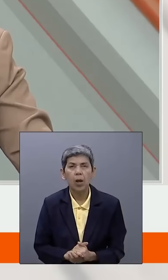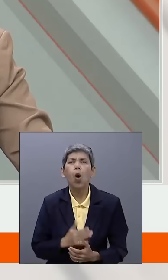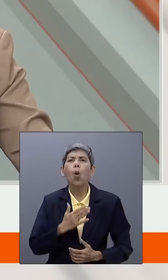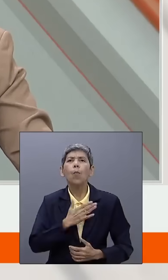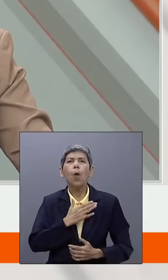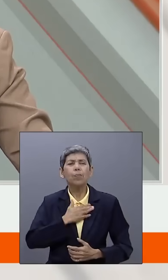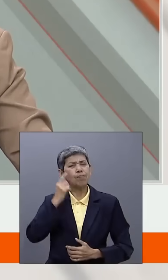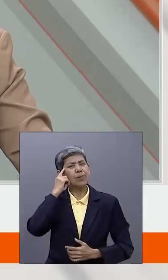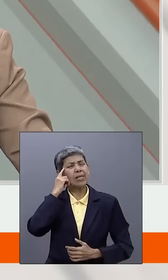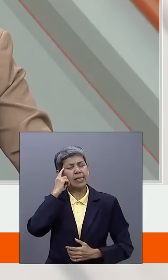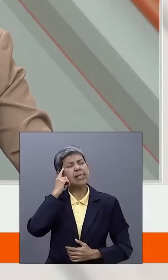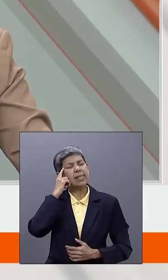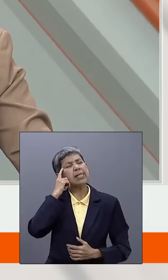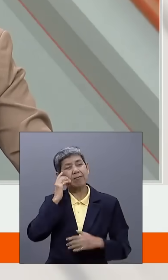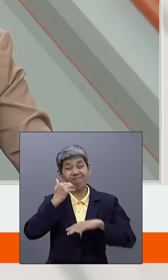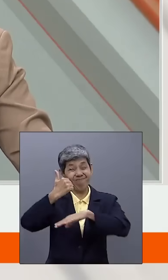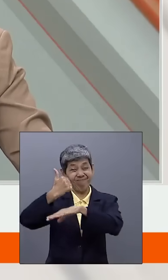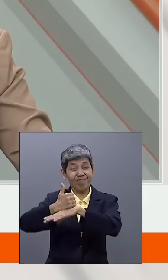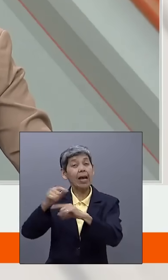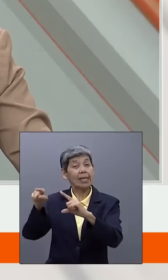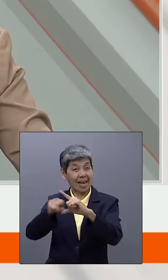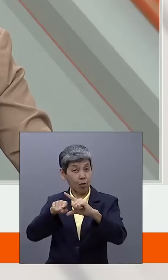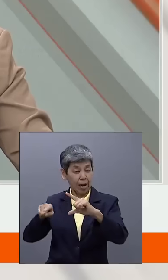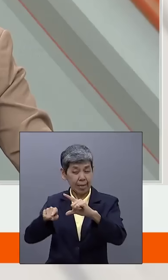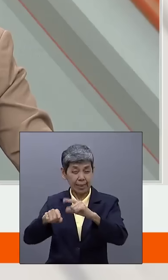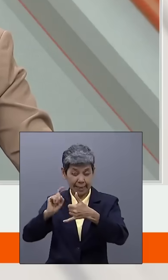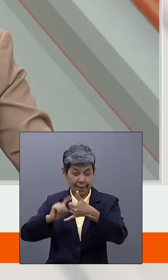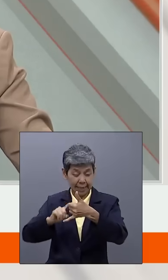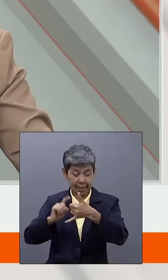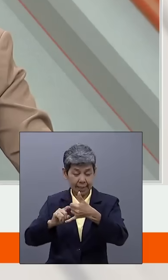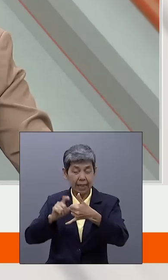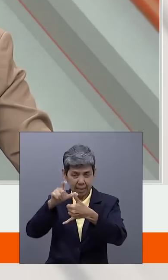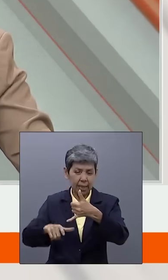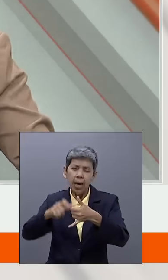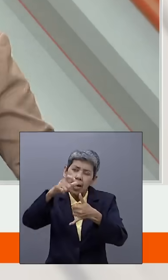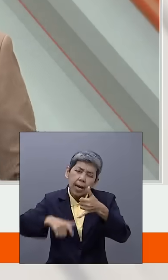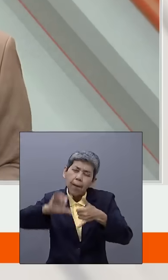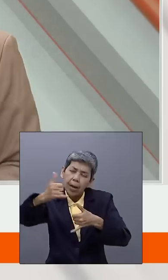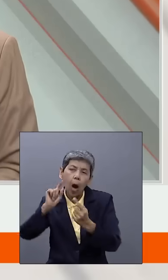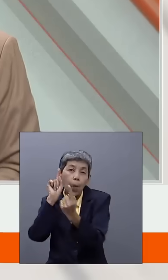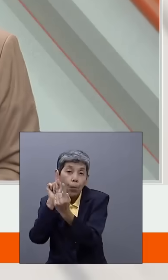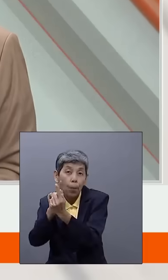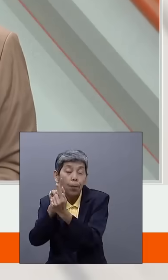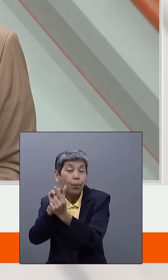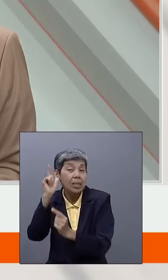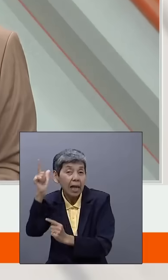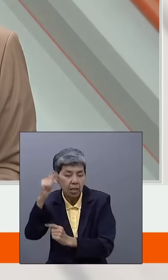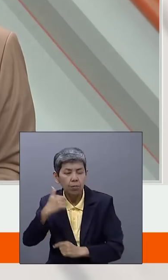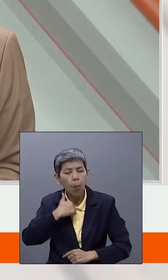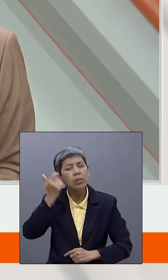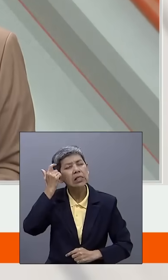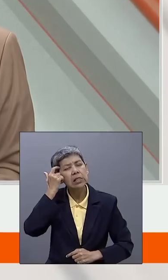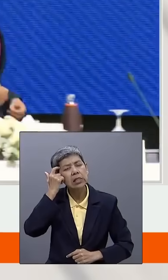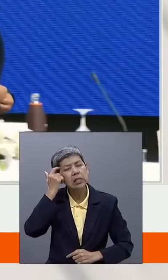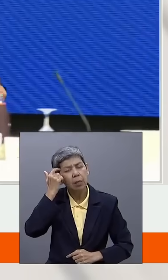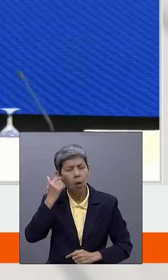ผมคิดว่าการที่แกนนำพรรคก้าวไกลบางคนซึ่งไม่ระบุคนไปพบคุณทักษิณเนี่ยผมเข้าใจว่าผ